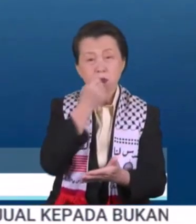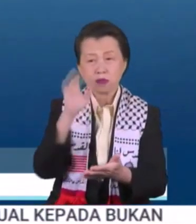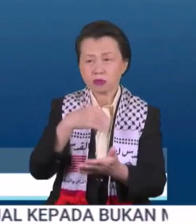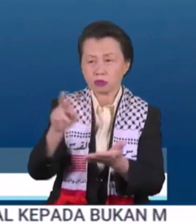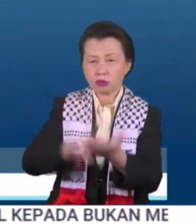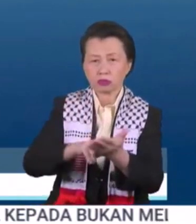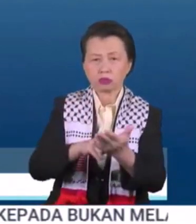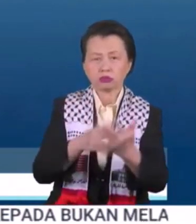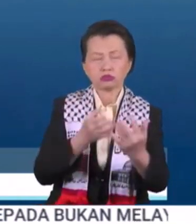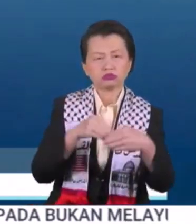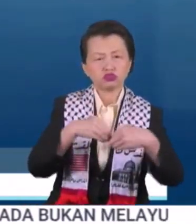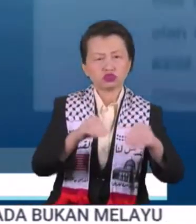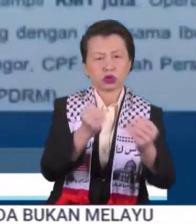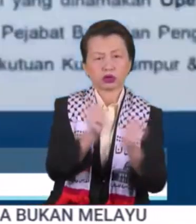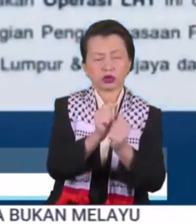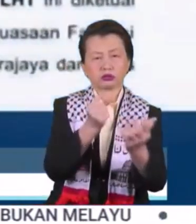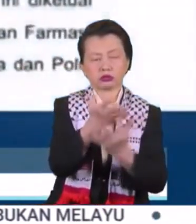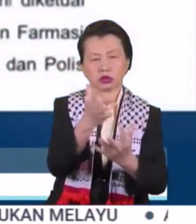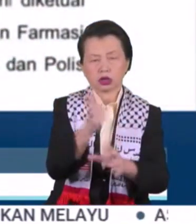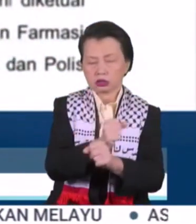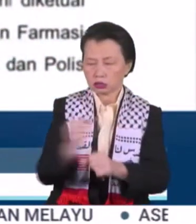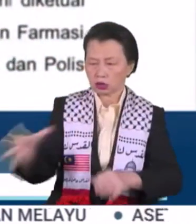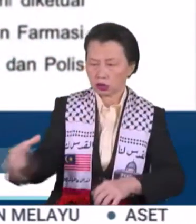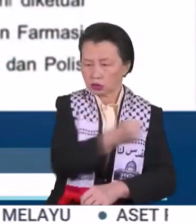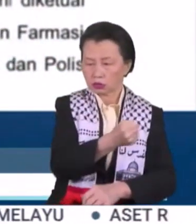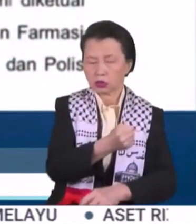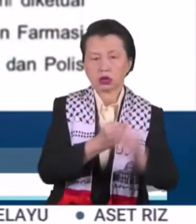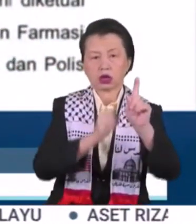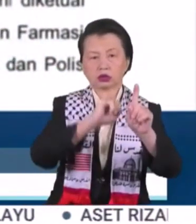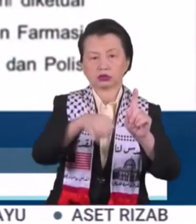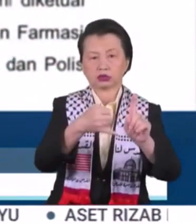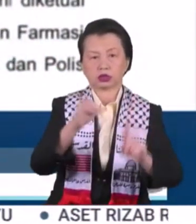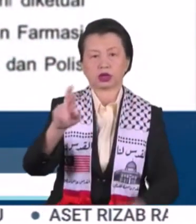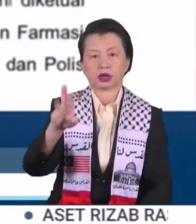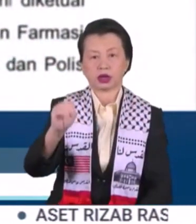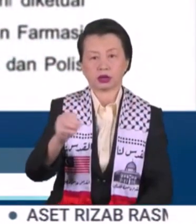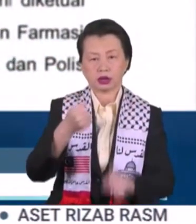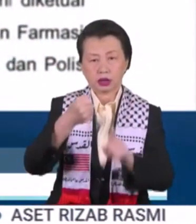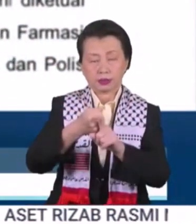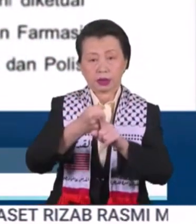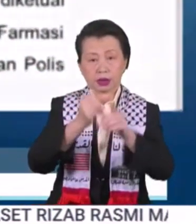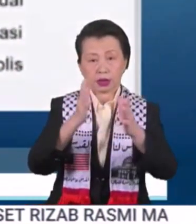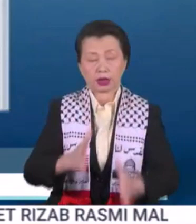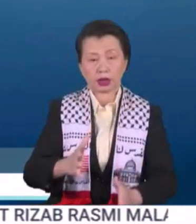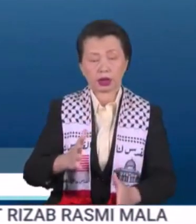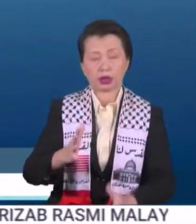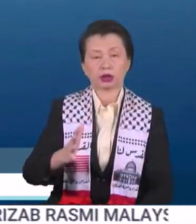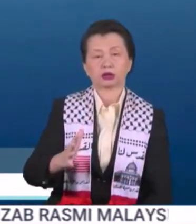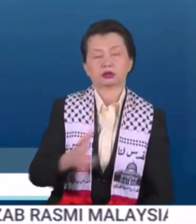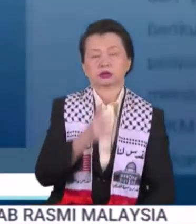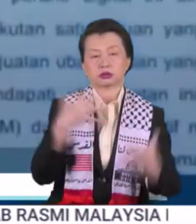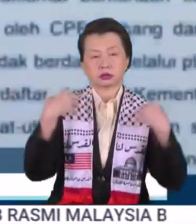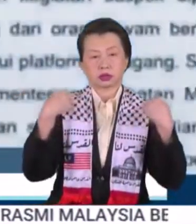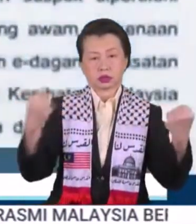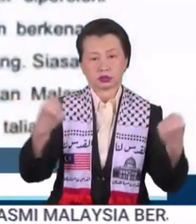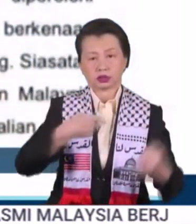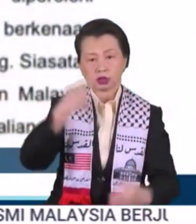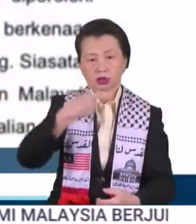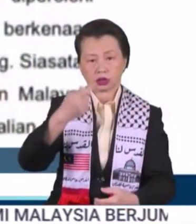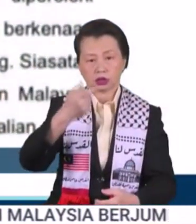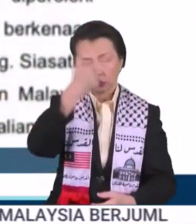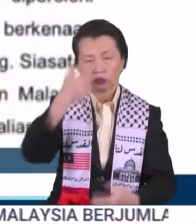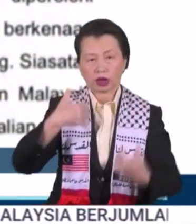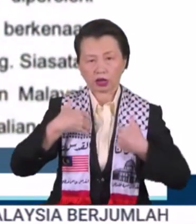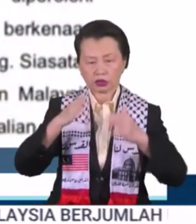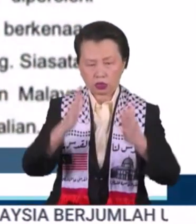menerusi media sosial dengan rampasan bernilai hampir RM1 juta. Pengarah Kesihatan Pahang, Datuk Dr. Rusdi Abdul Rahman berkata, ia